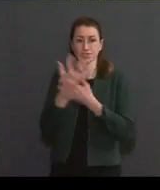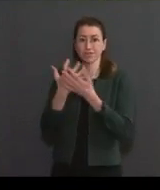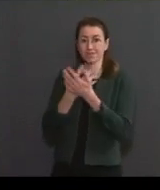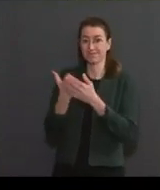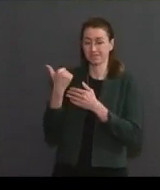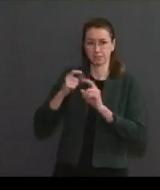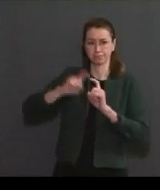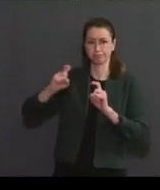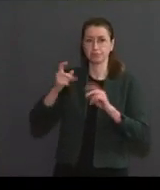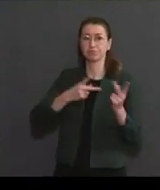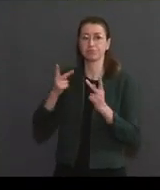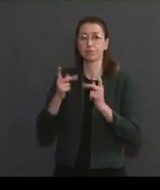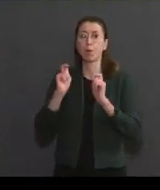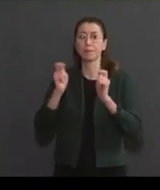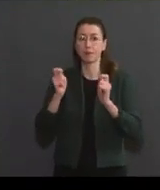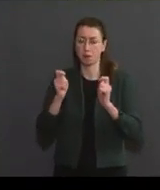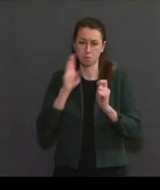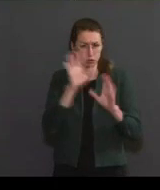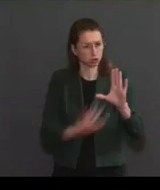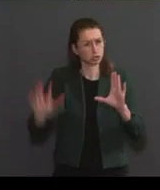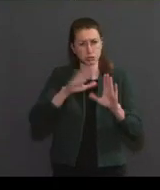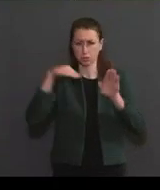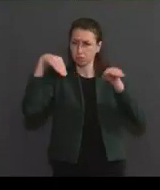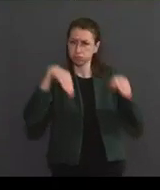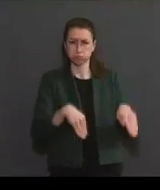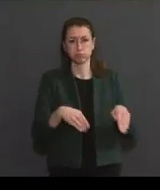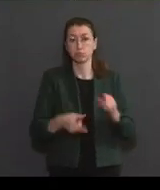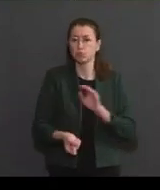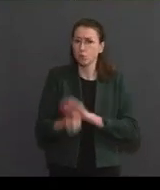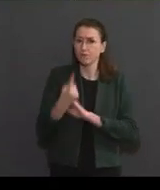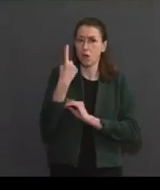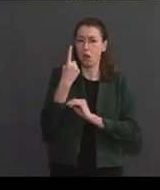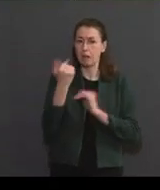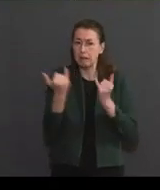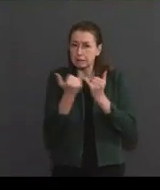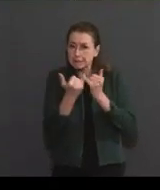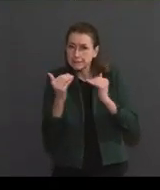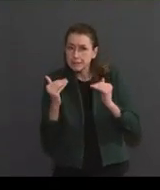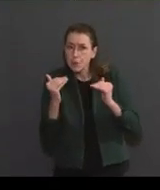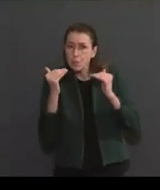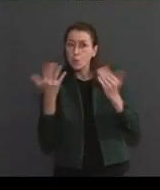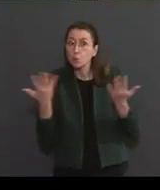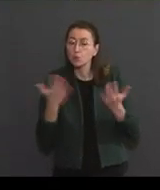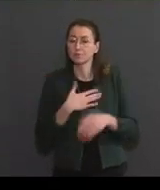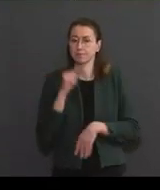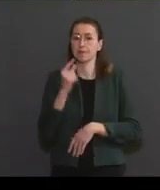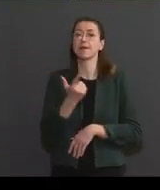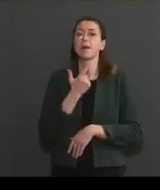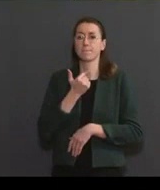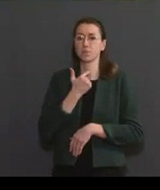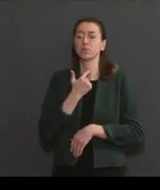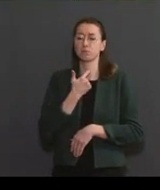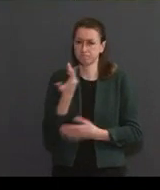diminué dans toutes les provinces, à l'exception d'une petite augmentation au niveau du Limbourg.